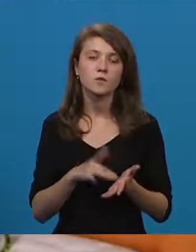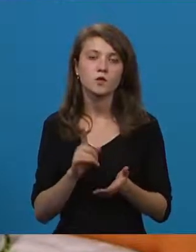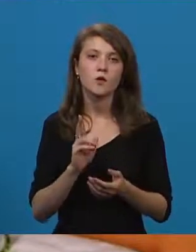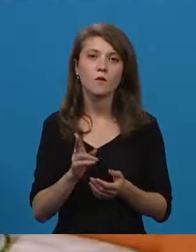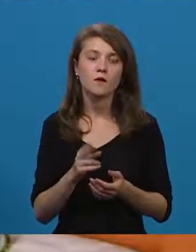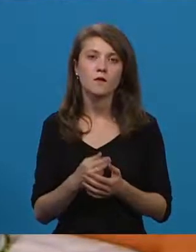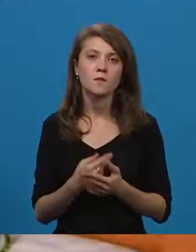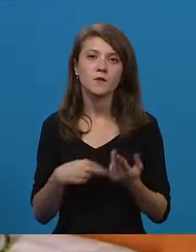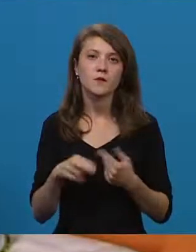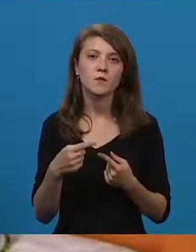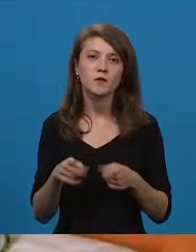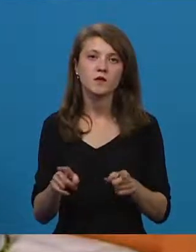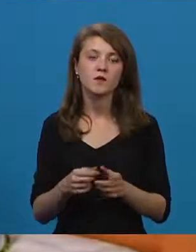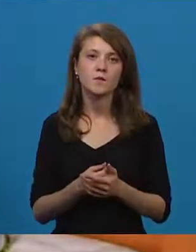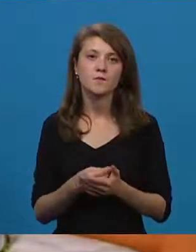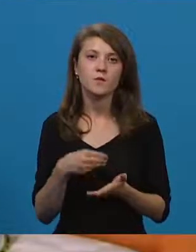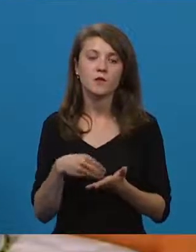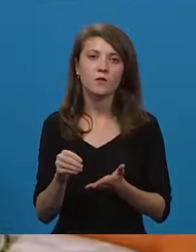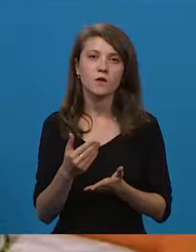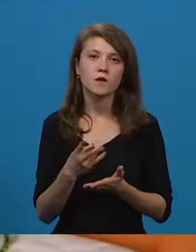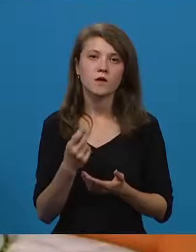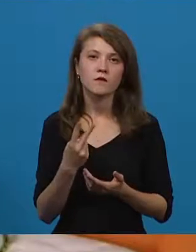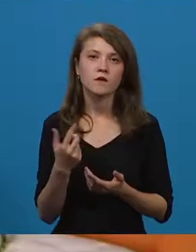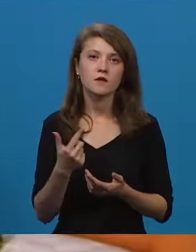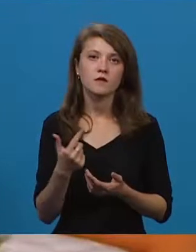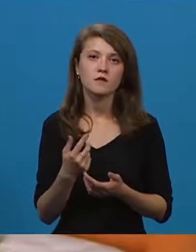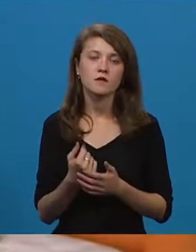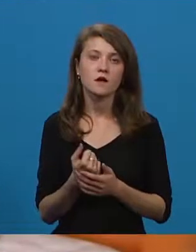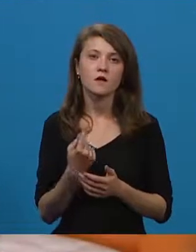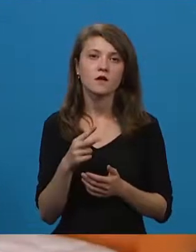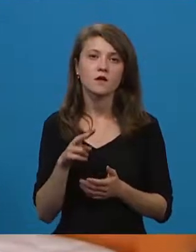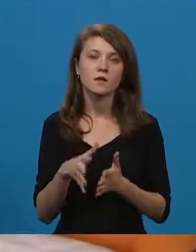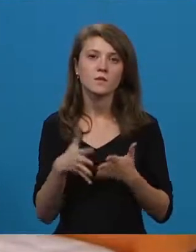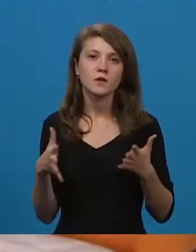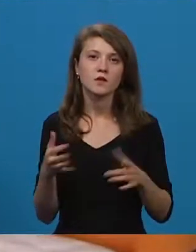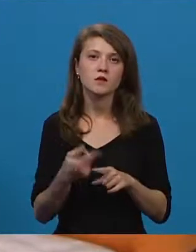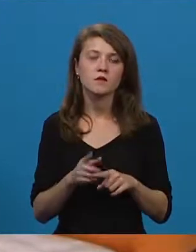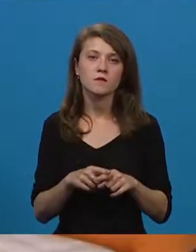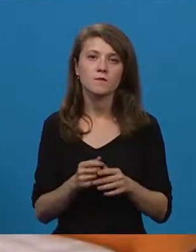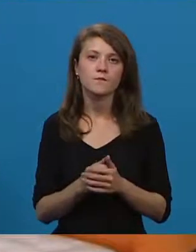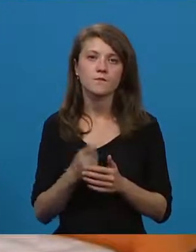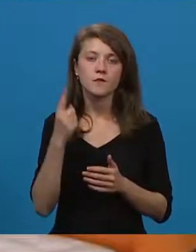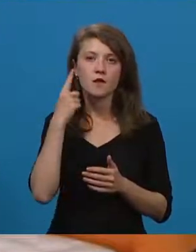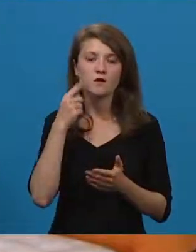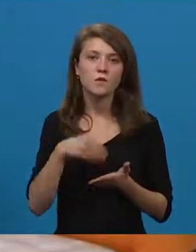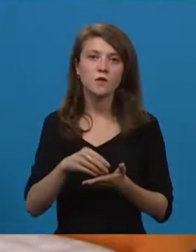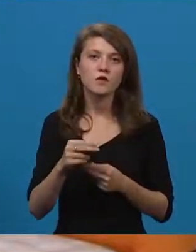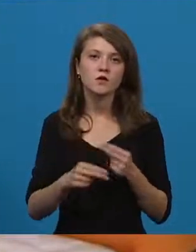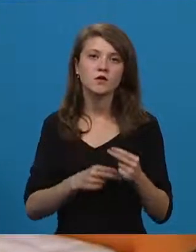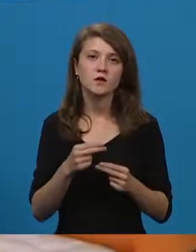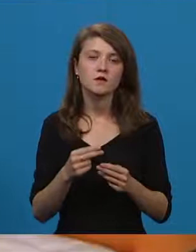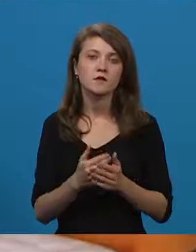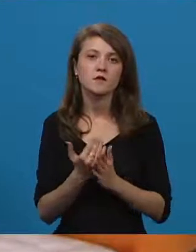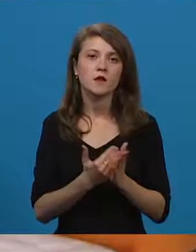підприємство інше, да, закуповують її на 2 гривні на літри більше. Ну це, знаєте, закупівлі через систему Прозоро, це